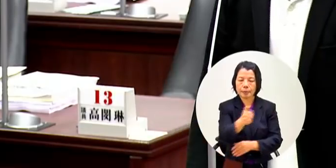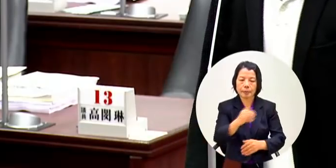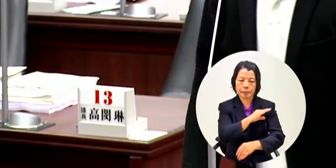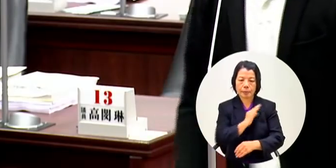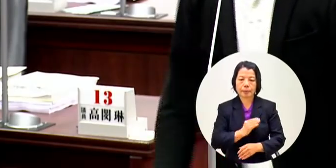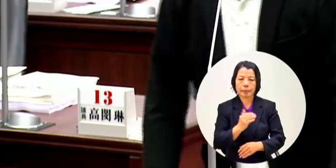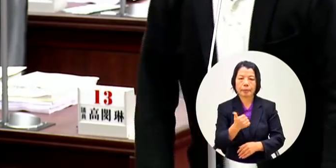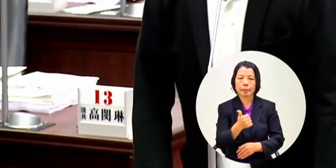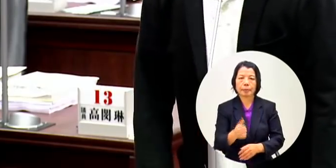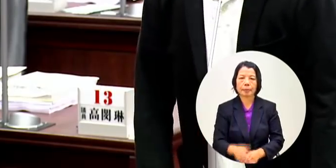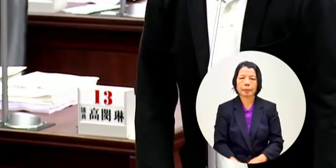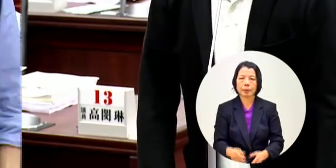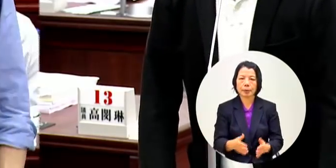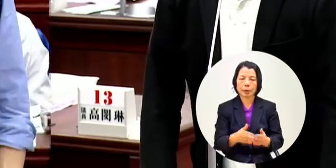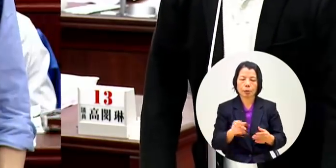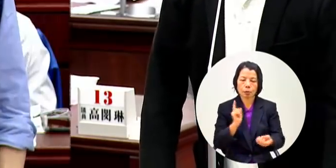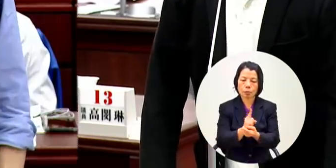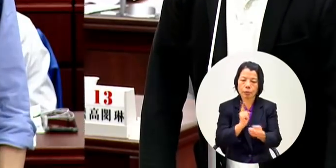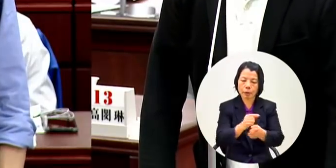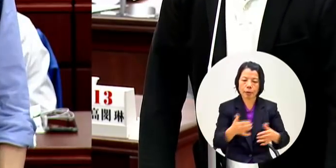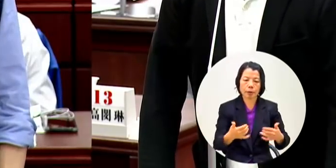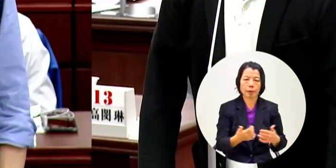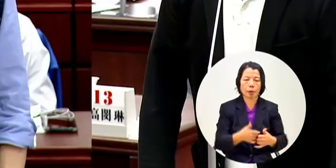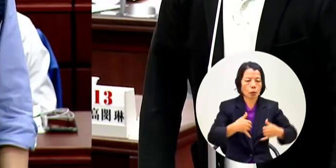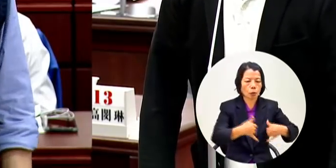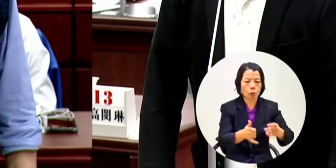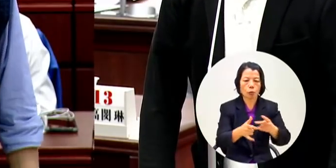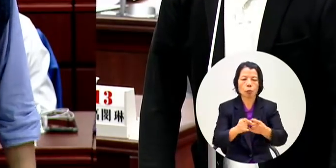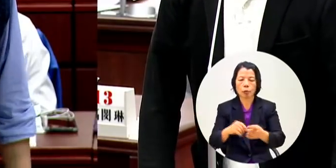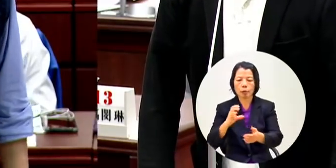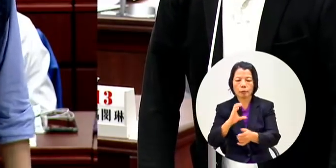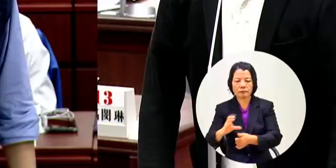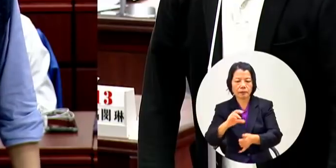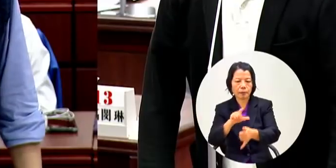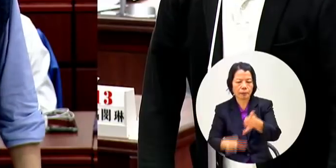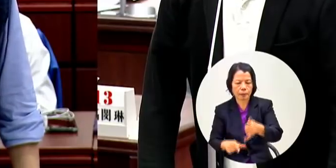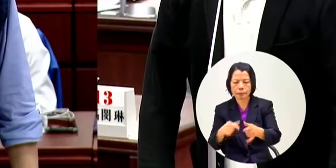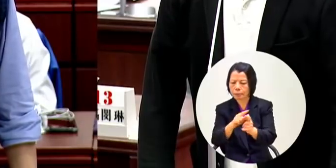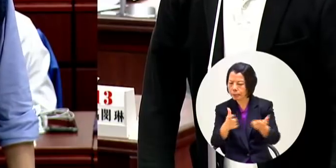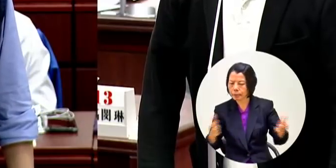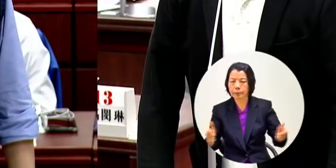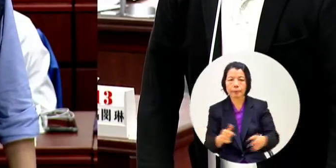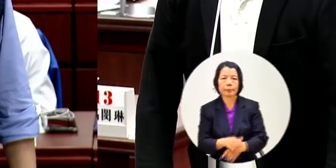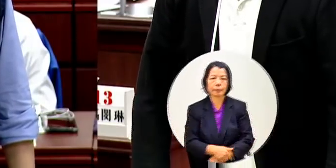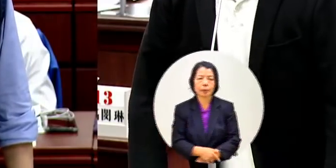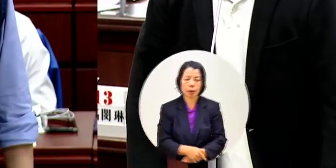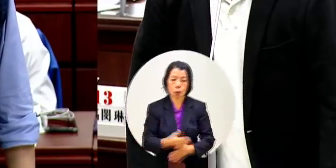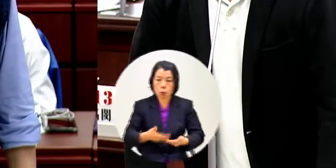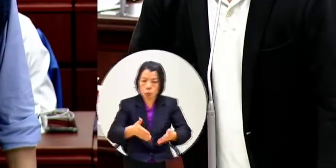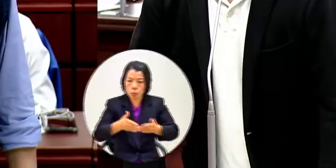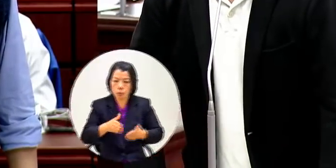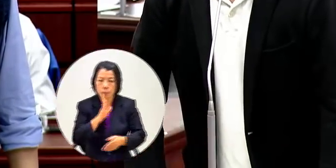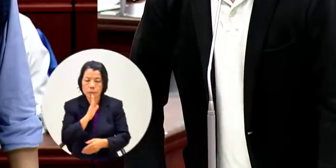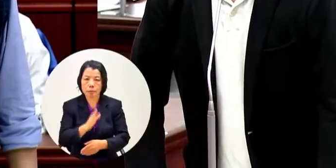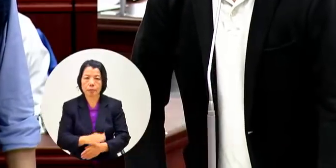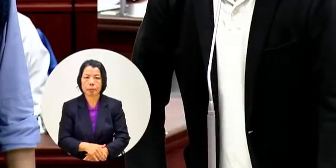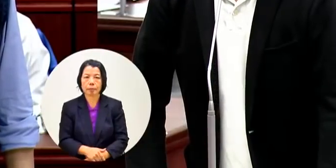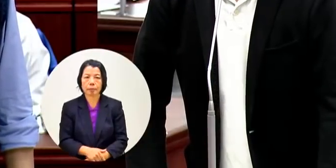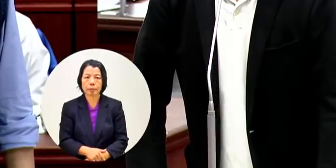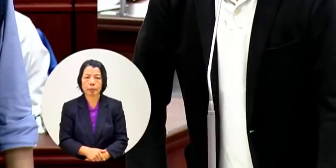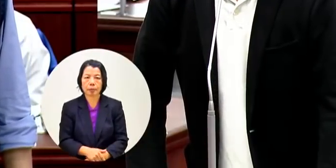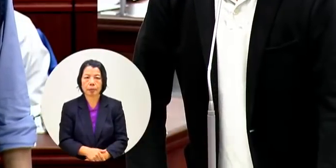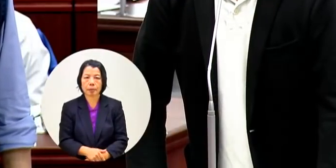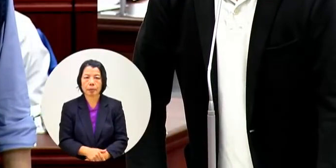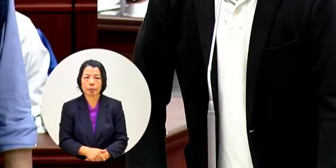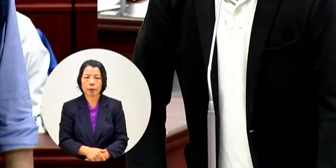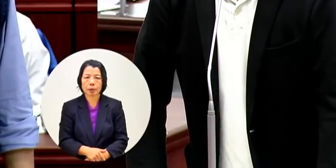线、方案等等等。我想，最重要一点就是应该是既有的没有争议的部分路